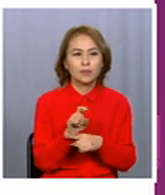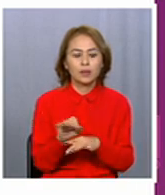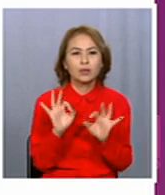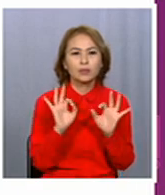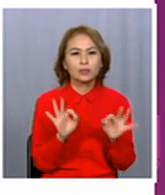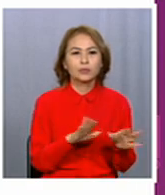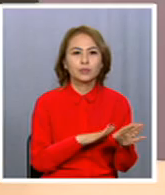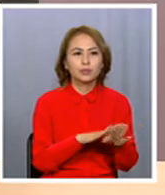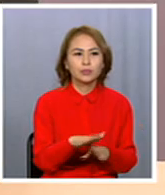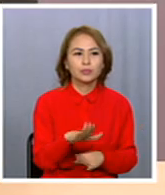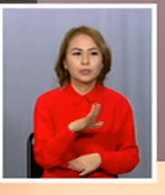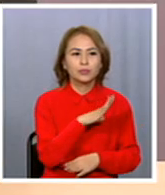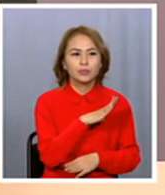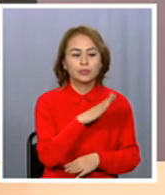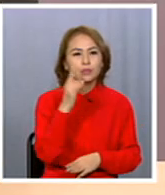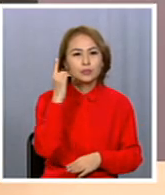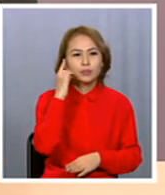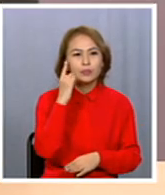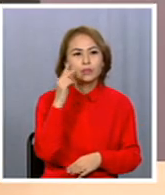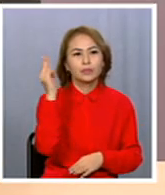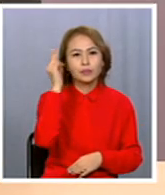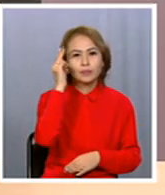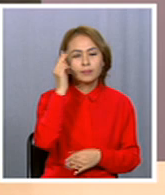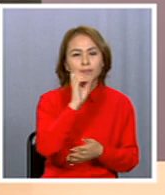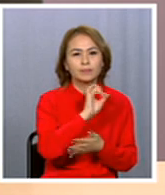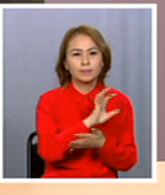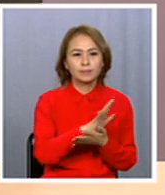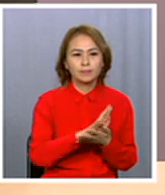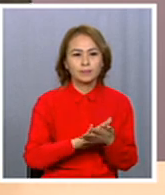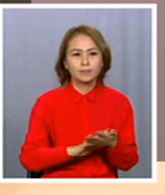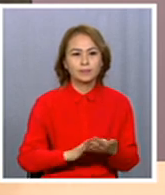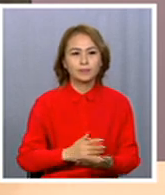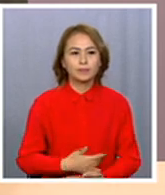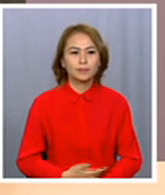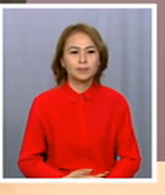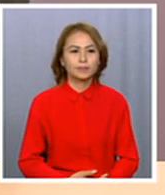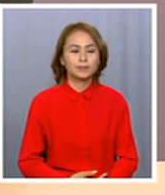орындадыңдар деп ойлаймын. Сабағымызды әрі қарай жалғастырамыз.